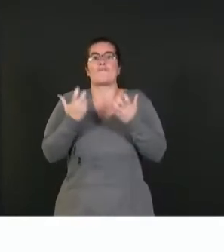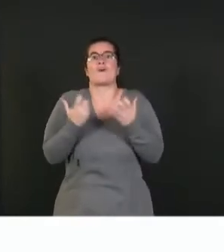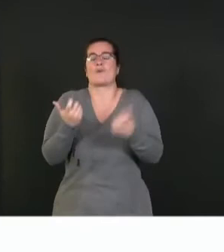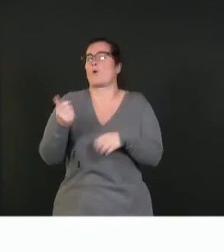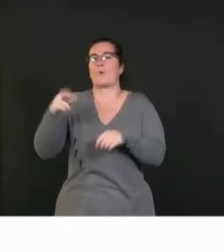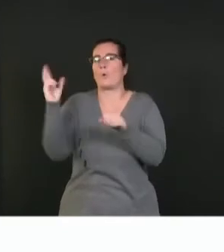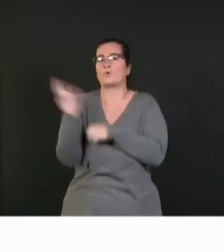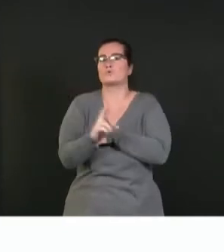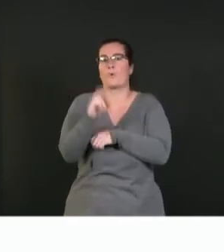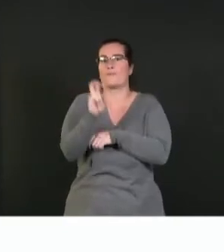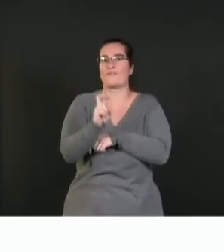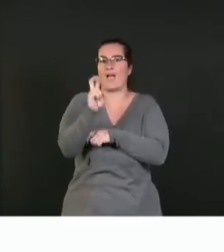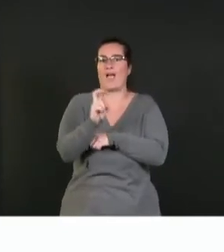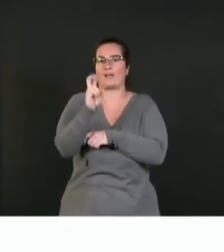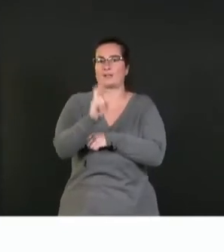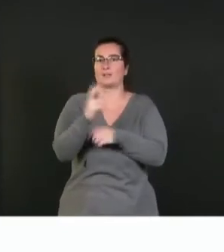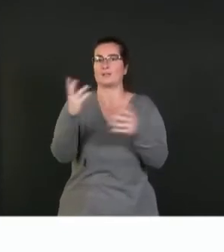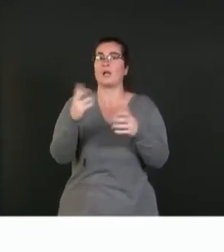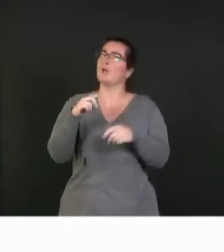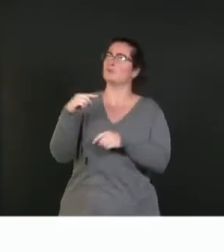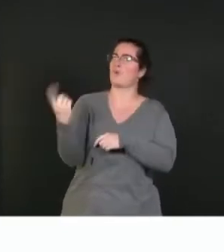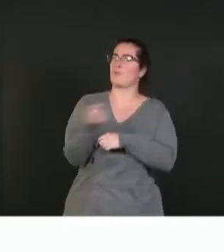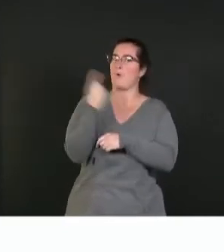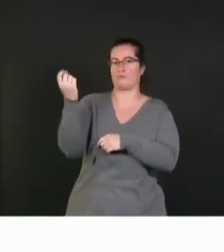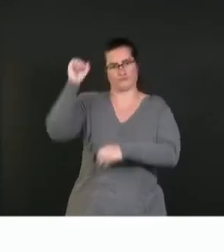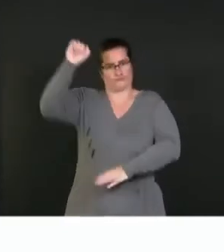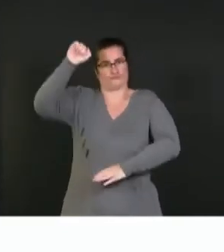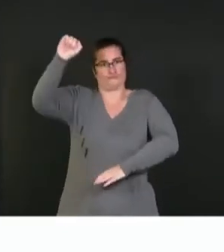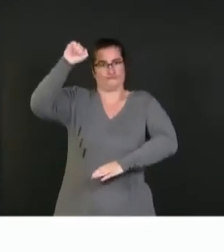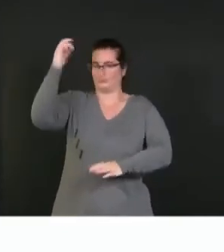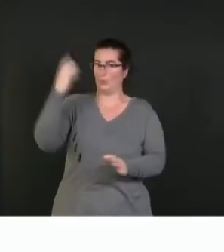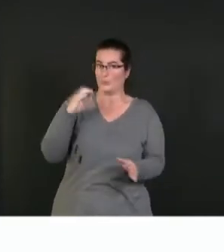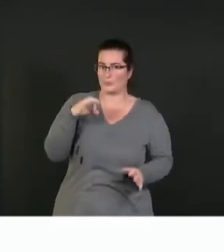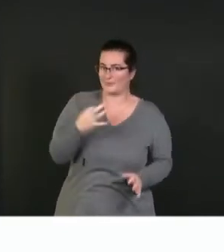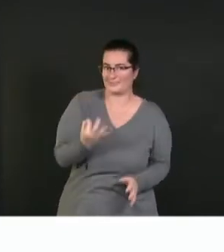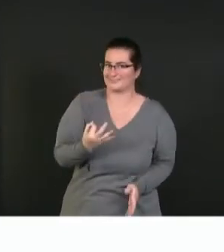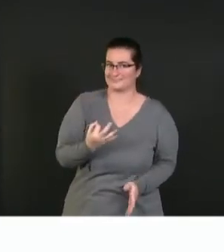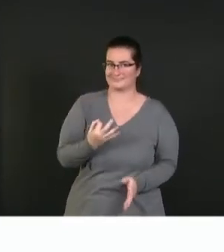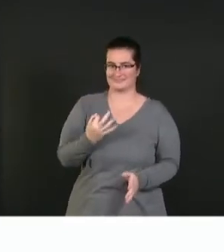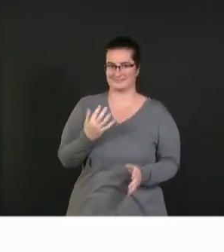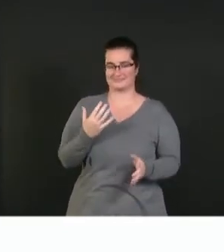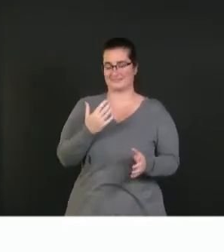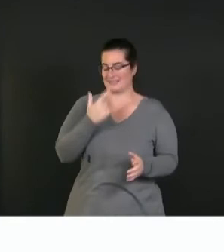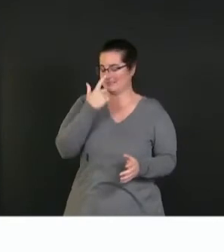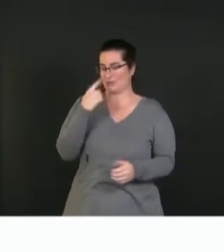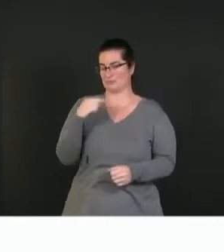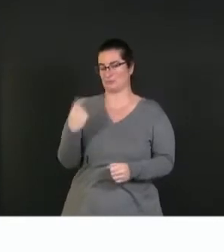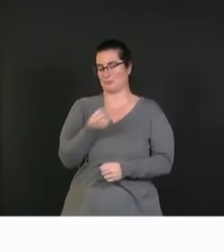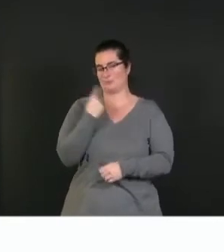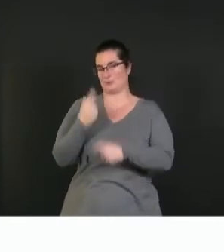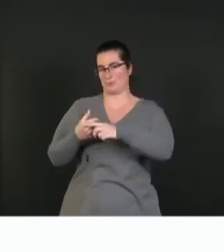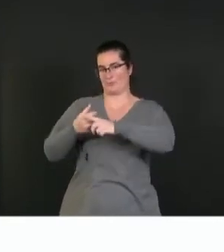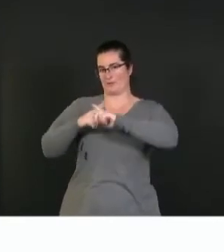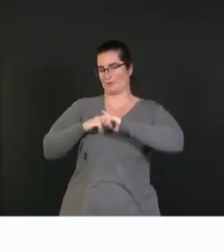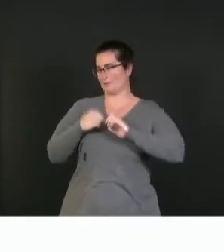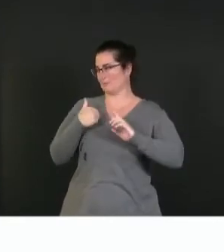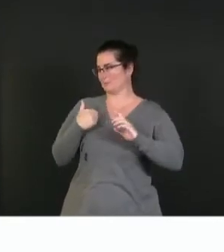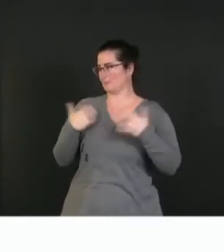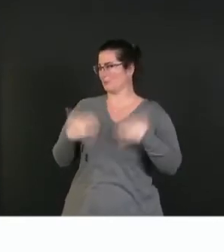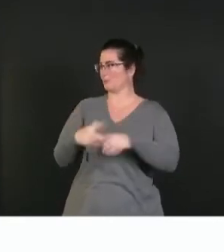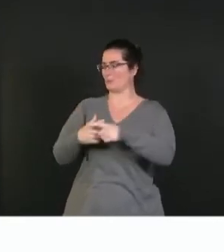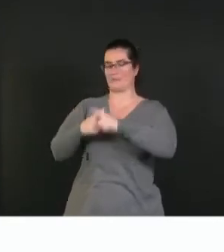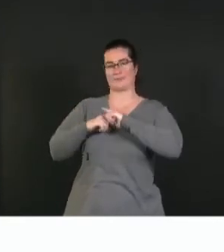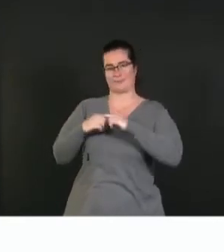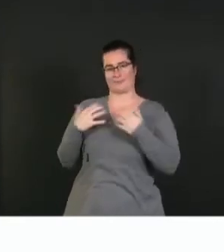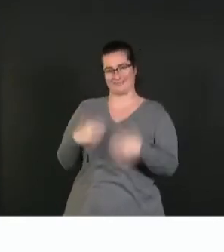qui est affichée, et heureusement, parce que ça va être l'avenir et on ne pourra pas s'y dérober, donc je les rejoins tout à fait